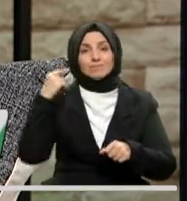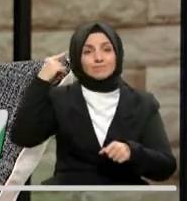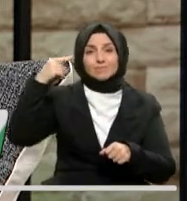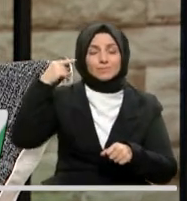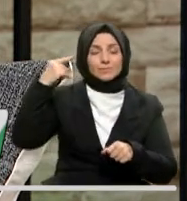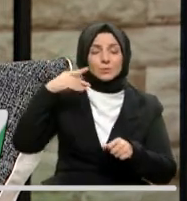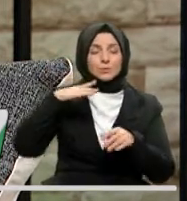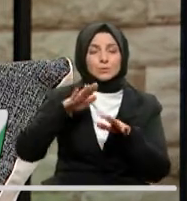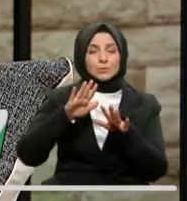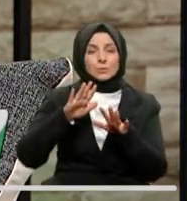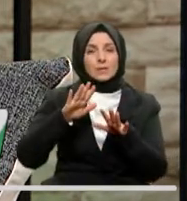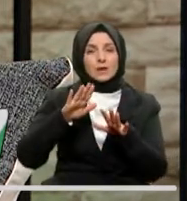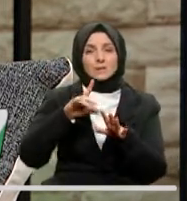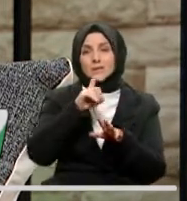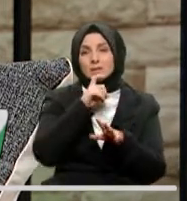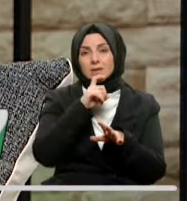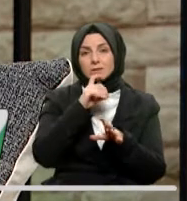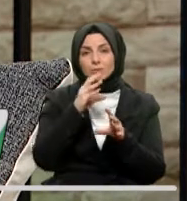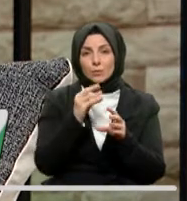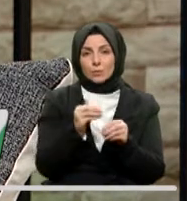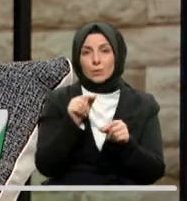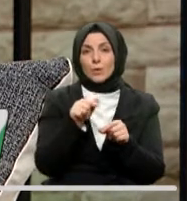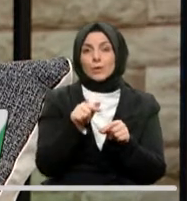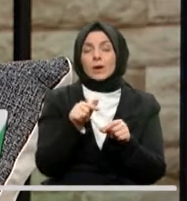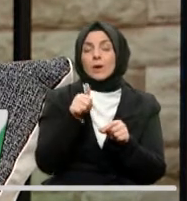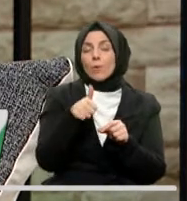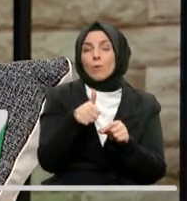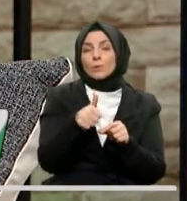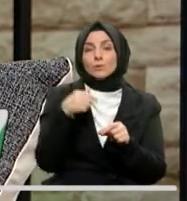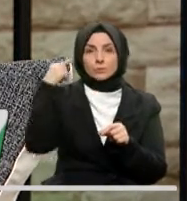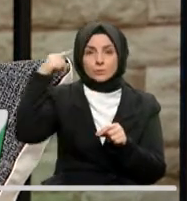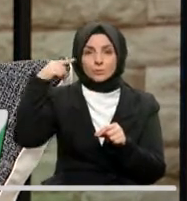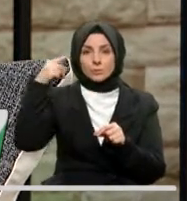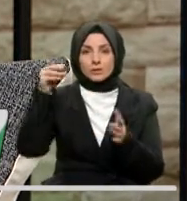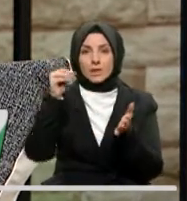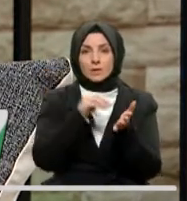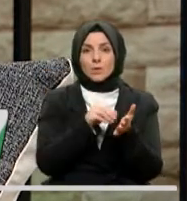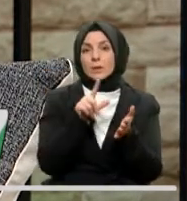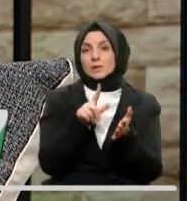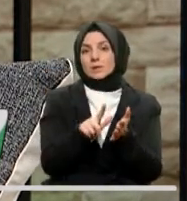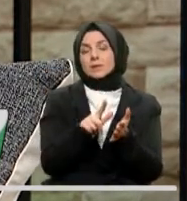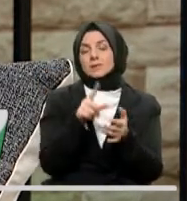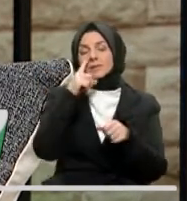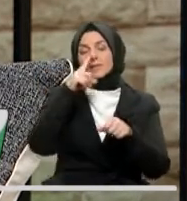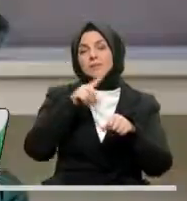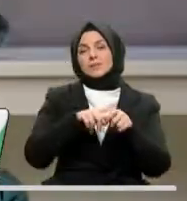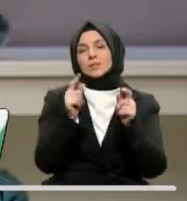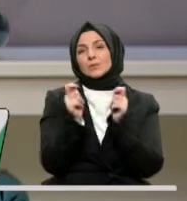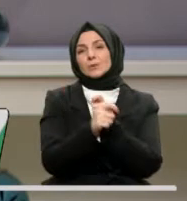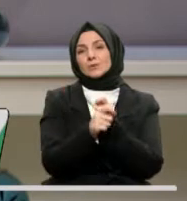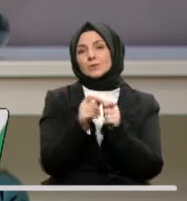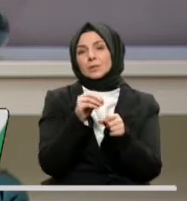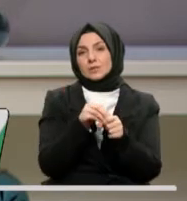olmayan farklı bir düşünceye oraya yerleştirmek lazım zamanla Çünkü bu düşünceler bizim inançlarımız haline gelecektir